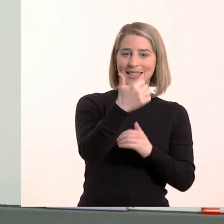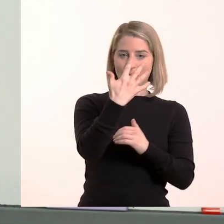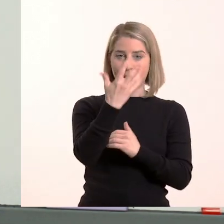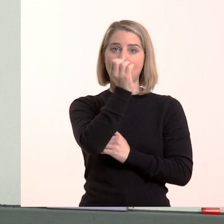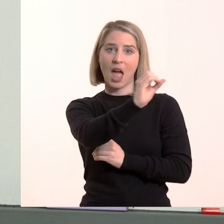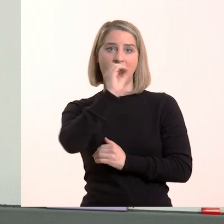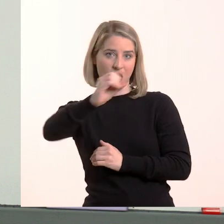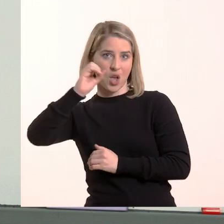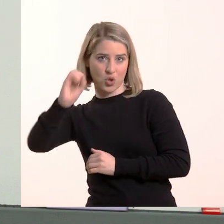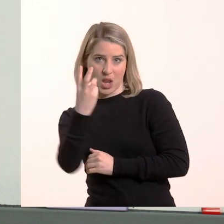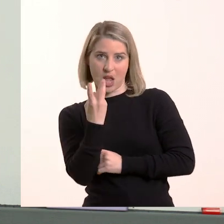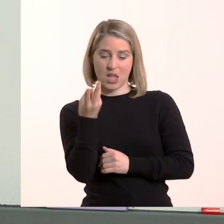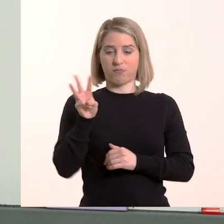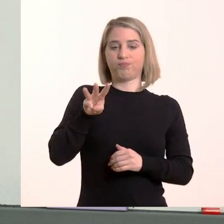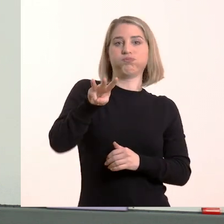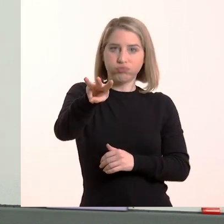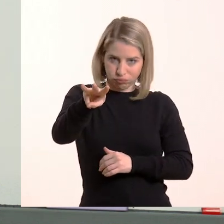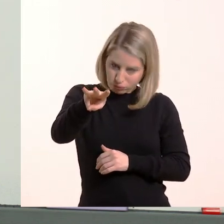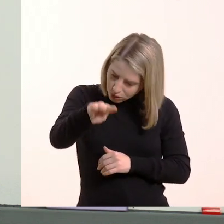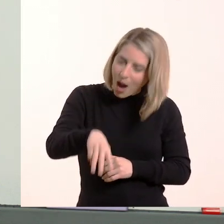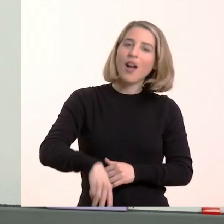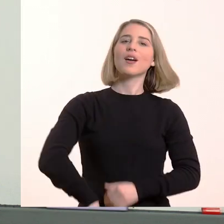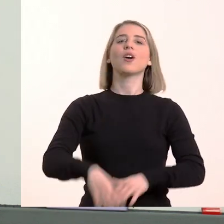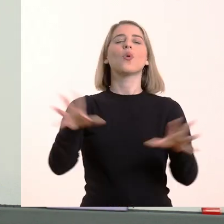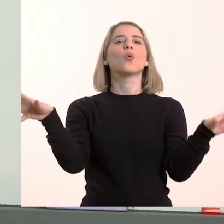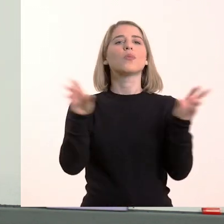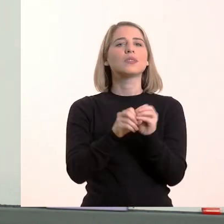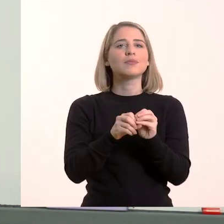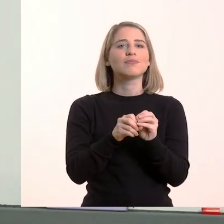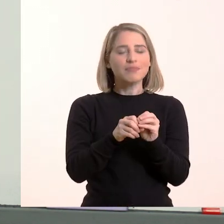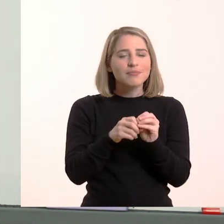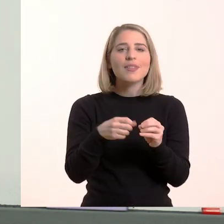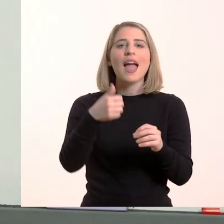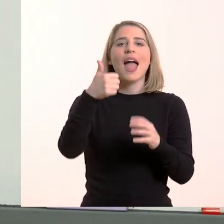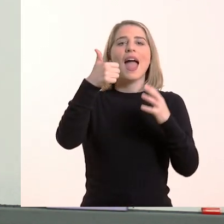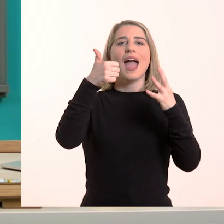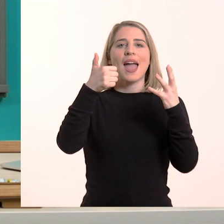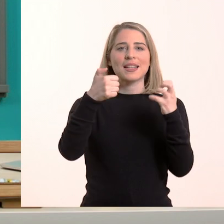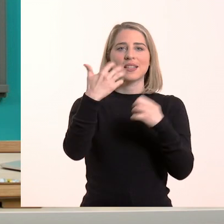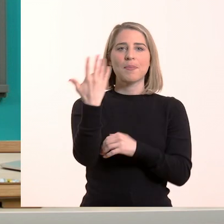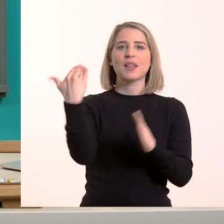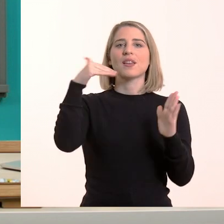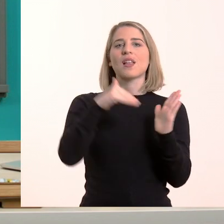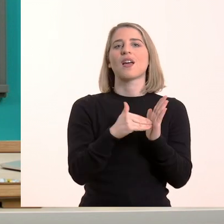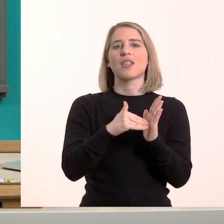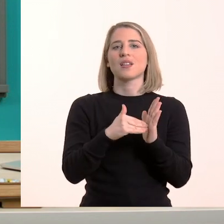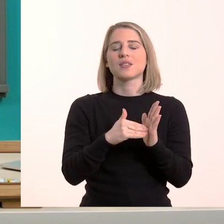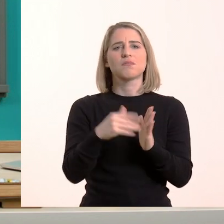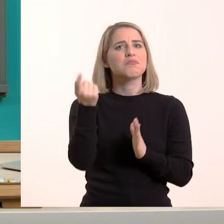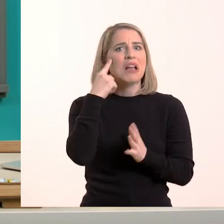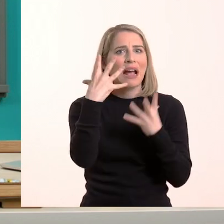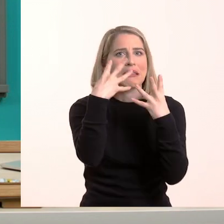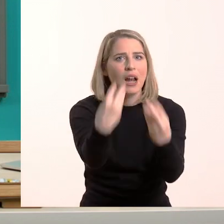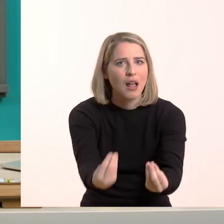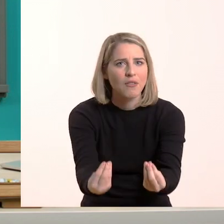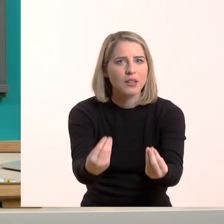1, 2, 3. 1, 2, 3. Βάζουμε και την τελίτσα. 65.000. Καταλάβατε τι κάνουμε δηλαδή?